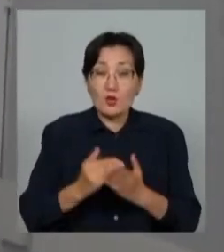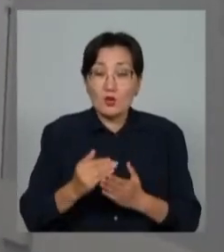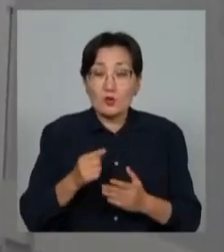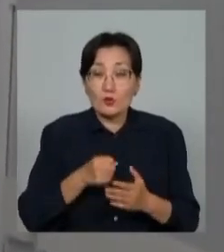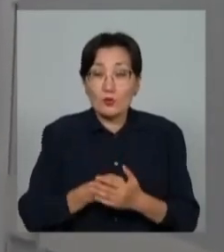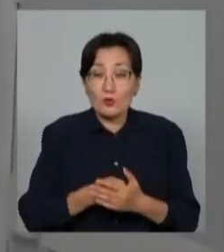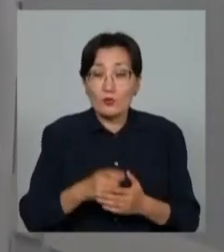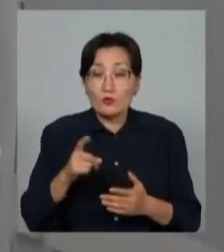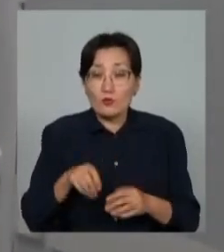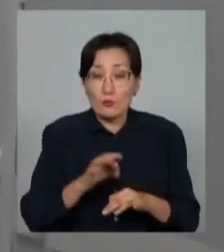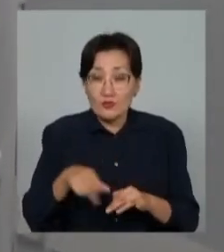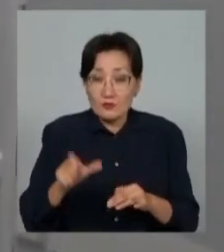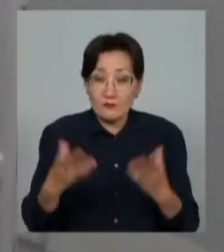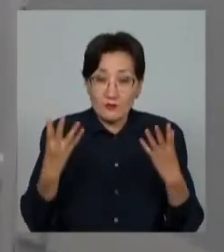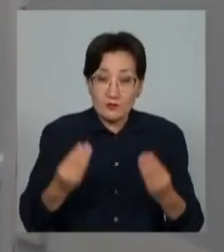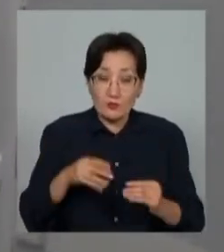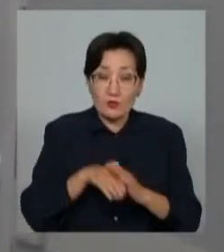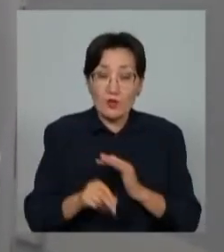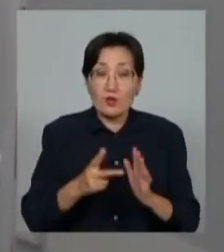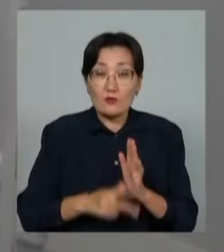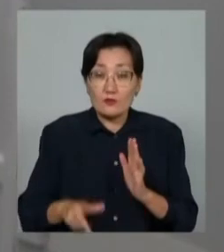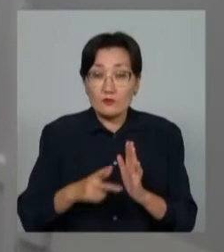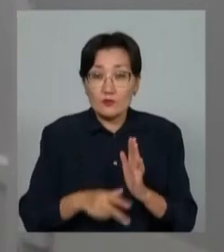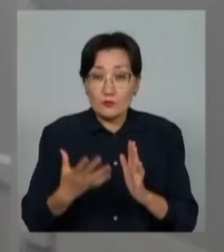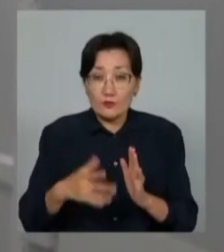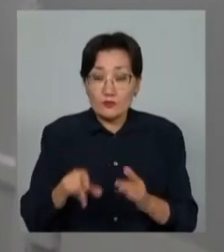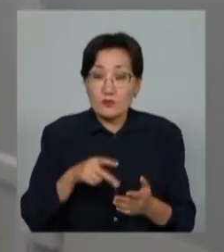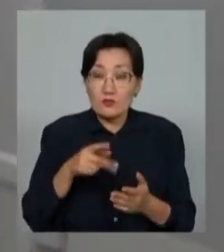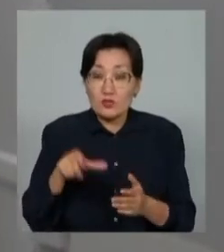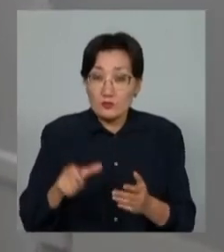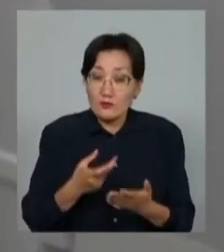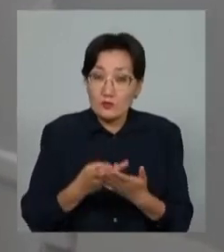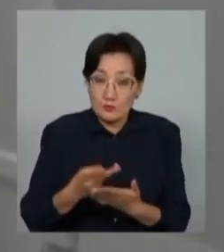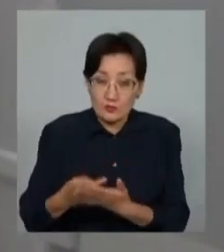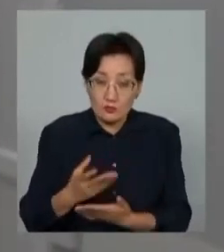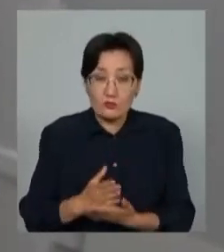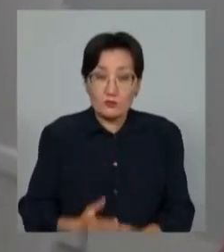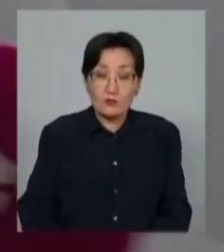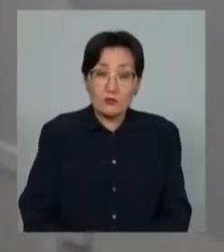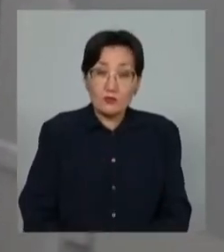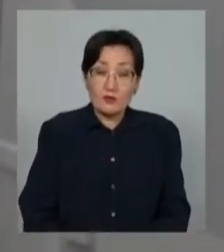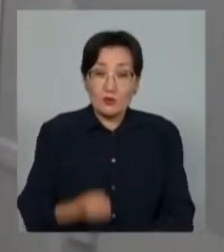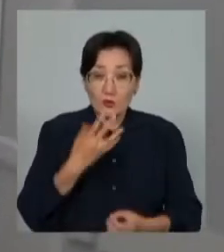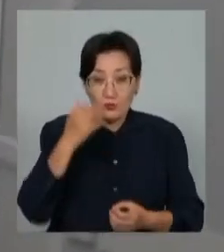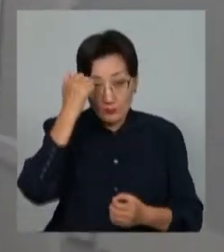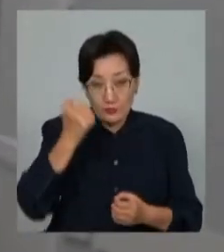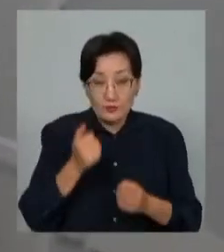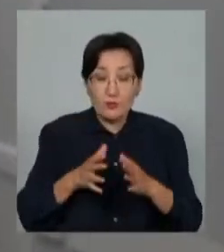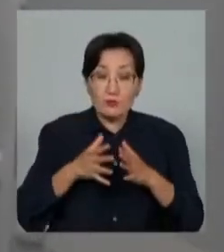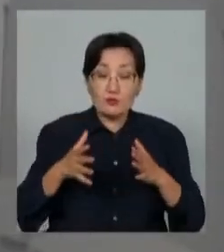цифр 100 пациентов в день. Из них 80-85 мы госпитализируем. Хорошо, спасибо